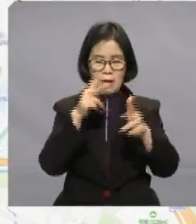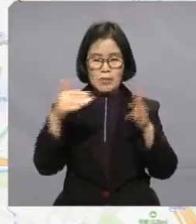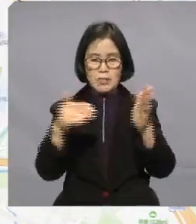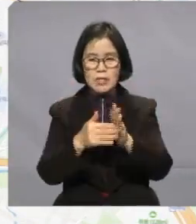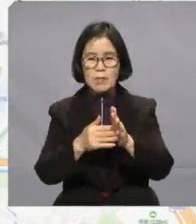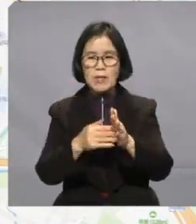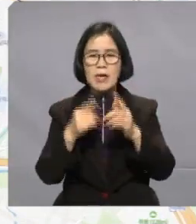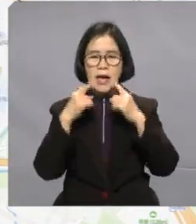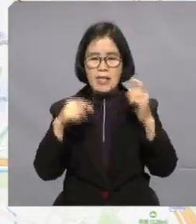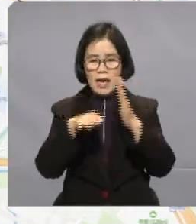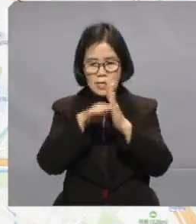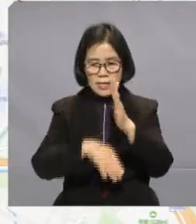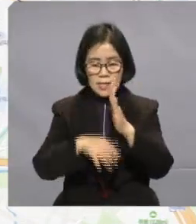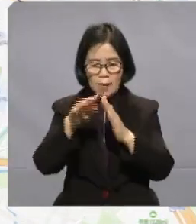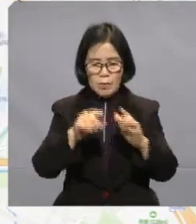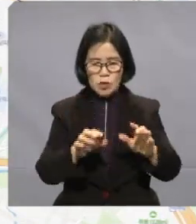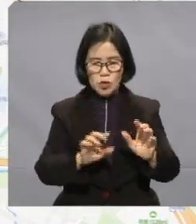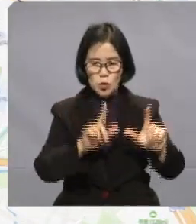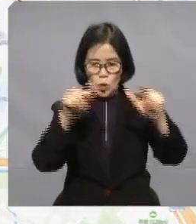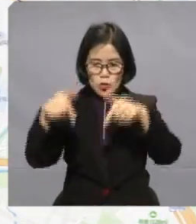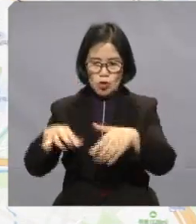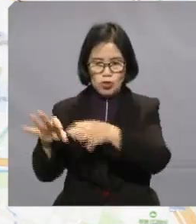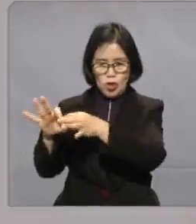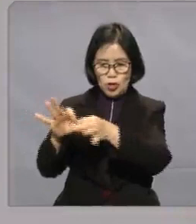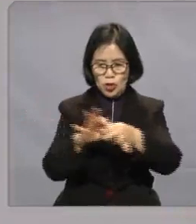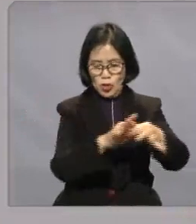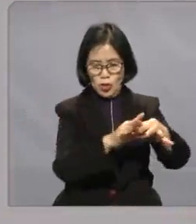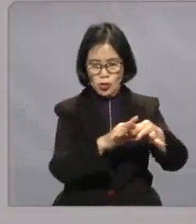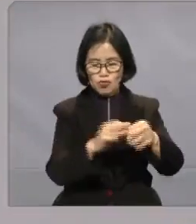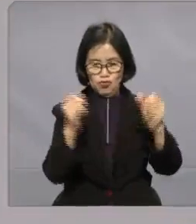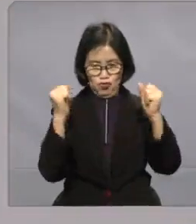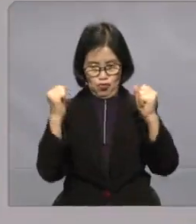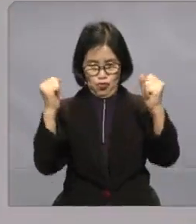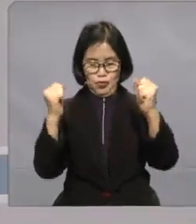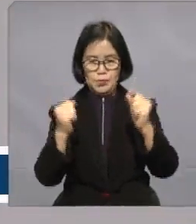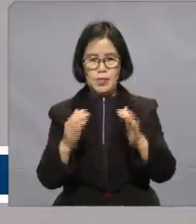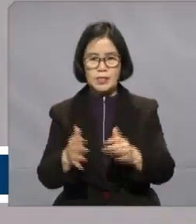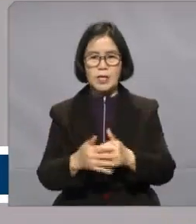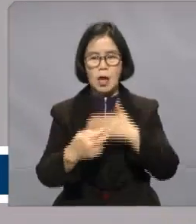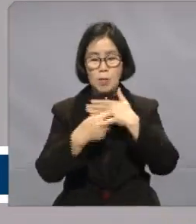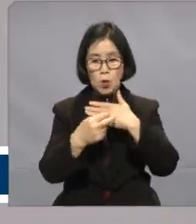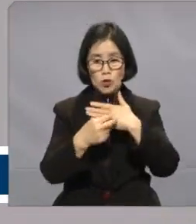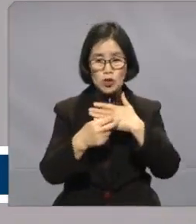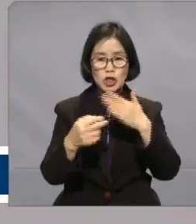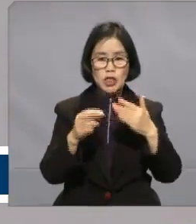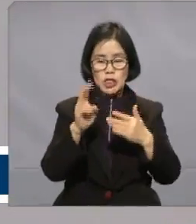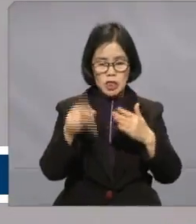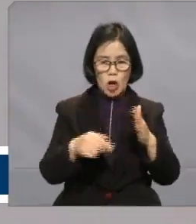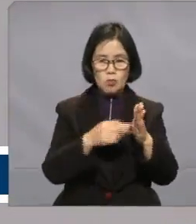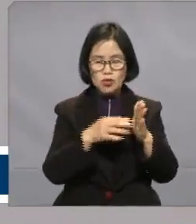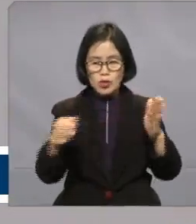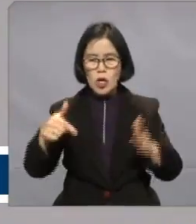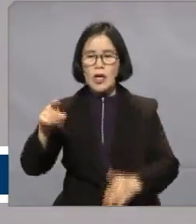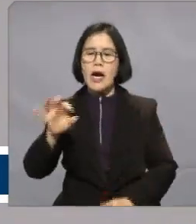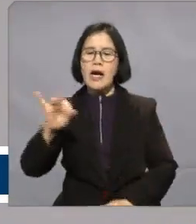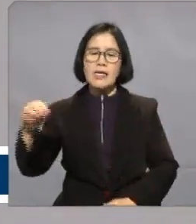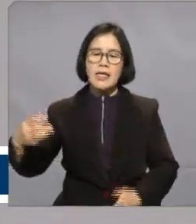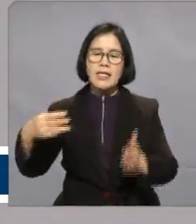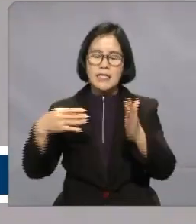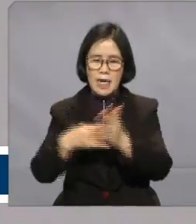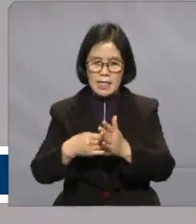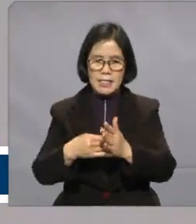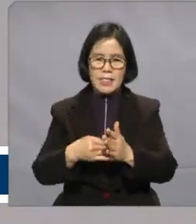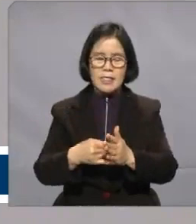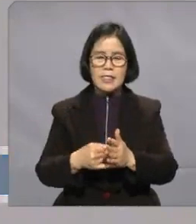이남을 동서로 연결하는 큰 축이 마련됩니다. 이곳 보훈병원역부터 고덕 강일지구까지